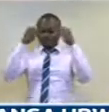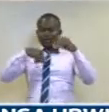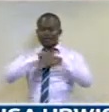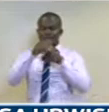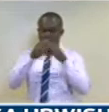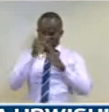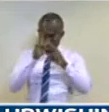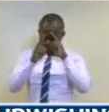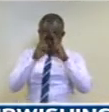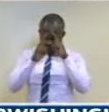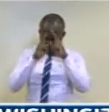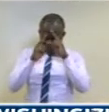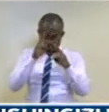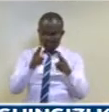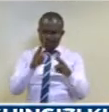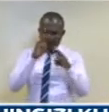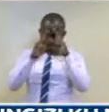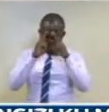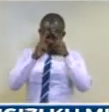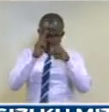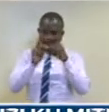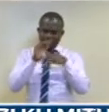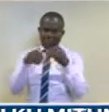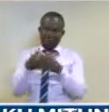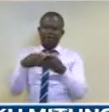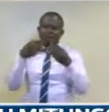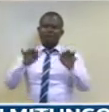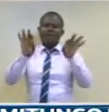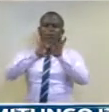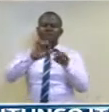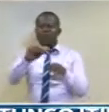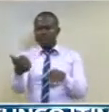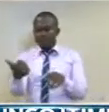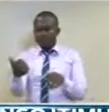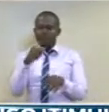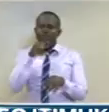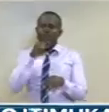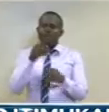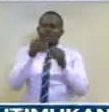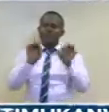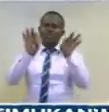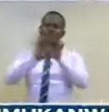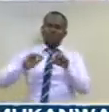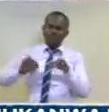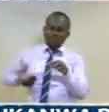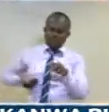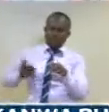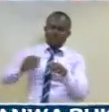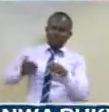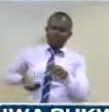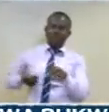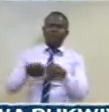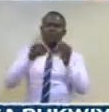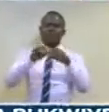kubahana tukubahana buri muntu agaha agaciro undi umugabo agaha agaciro umugore agaha